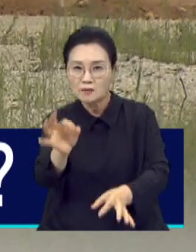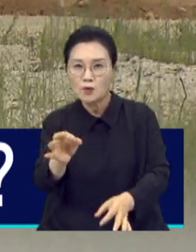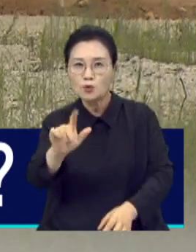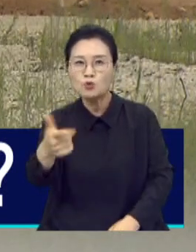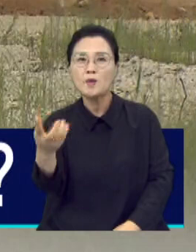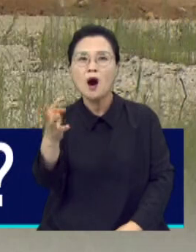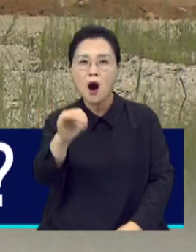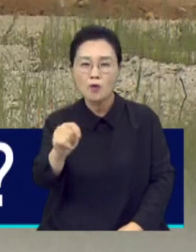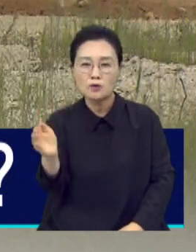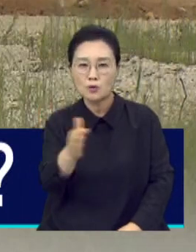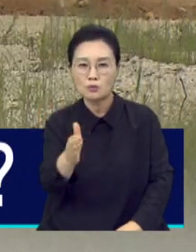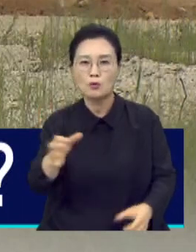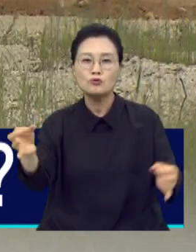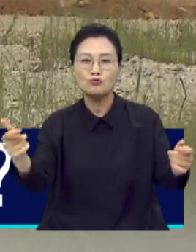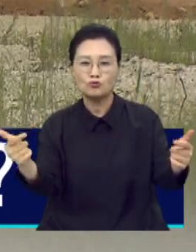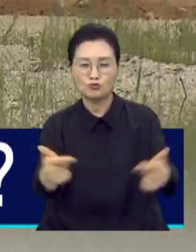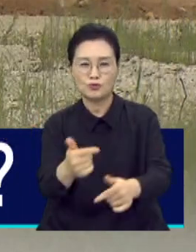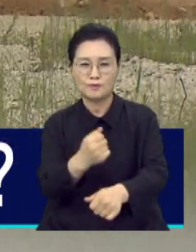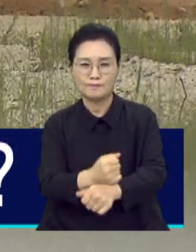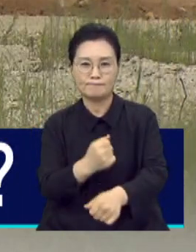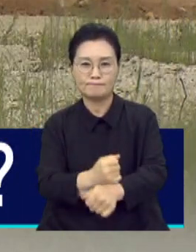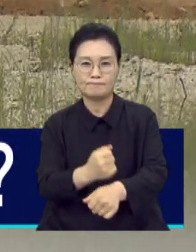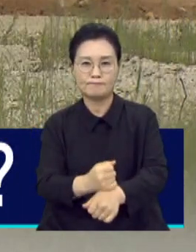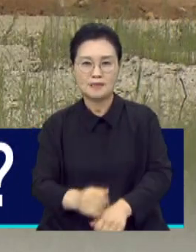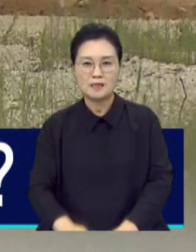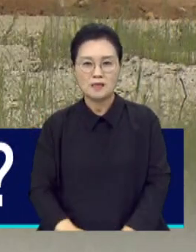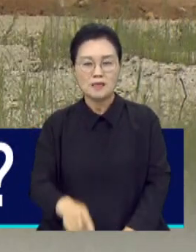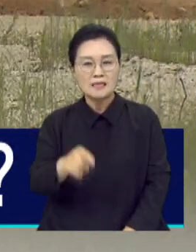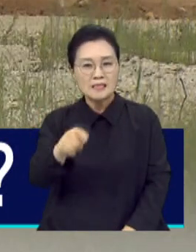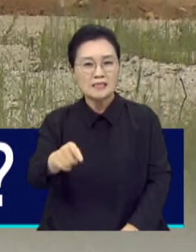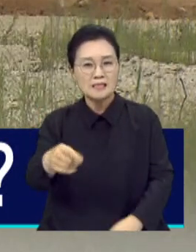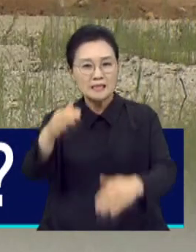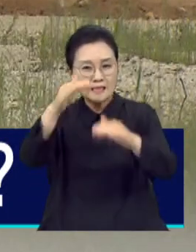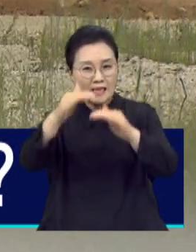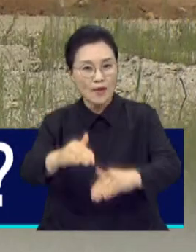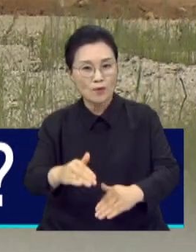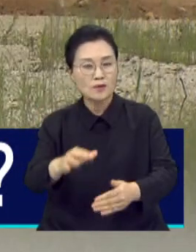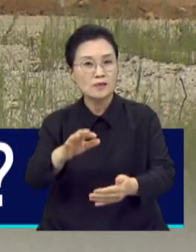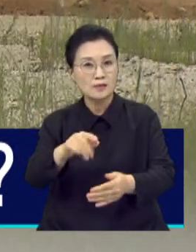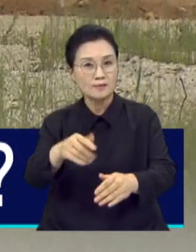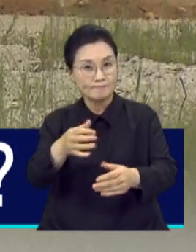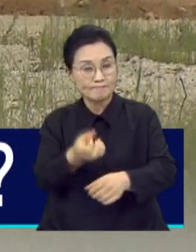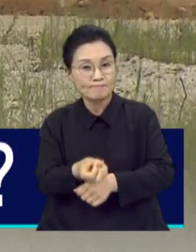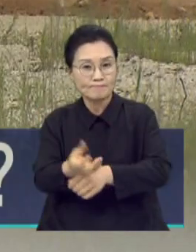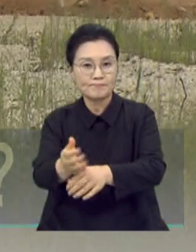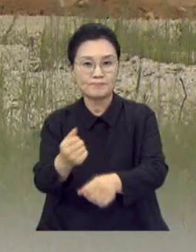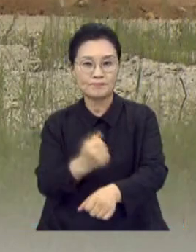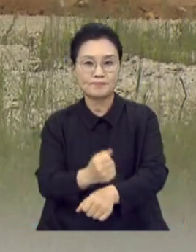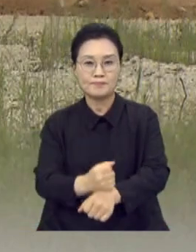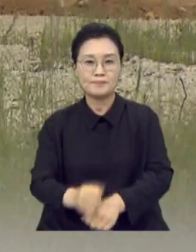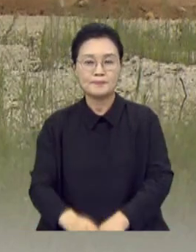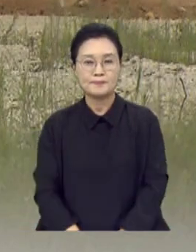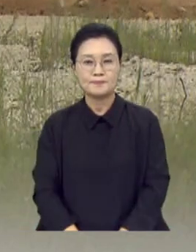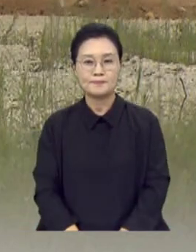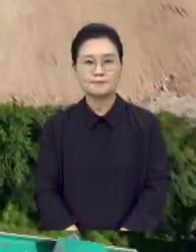규모가 600억원 가량 크게 줄었다고 하는데요 그 속사정을 김성기 기자가 취재했습니다